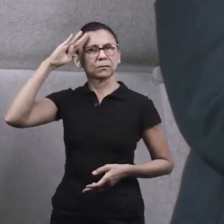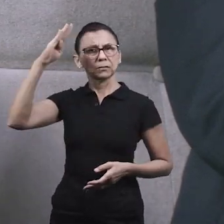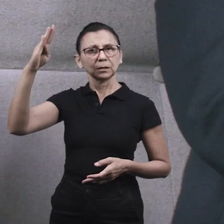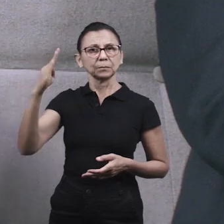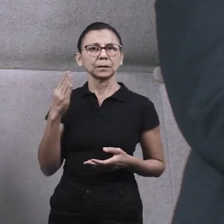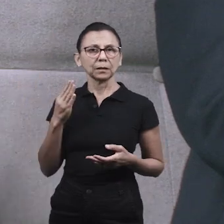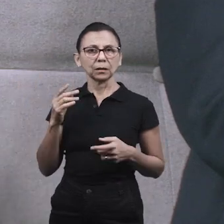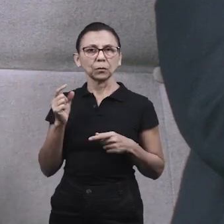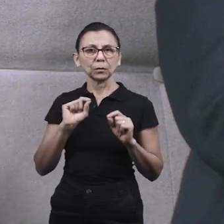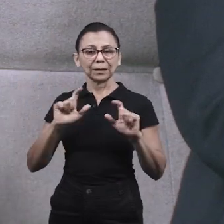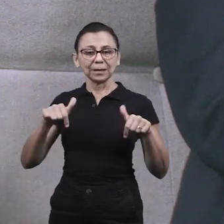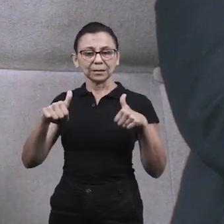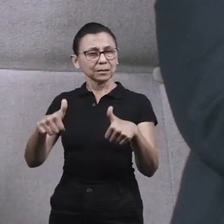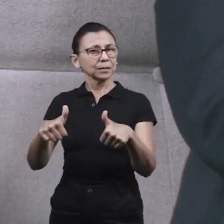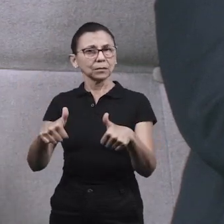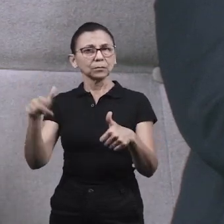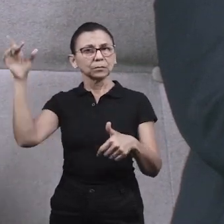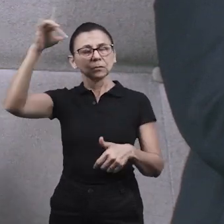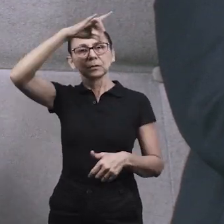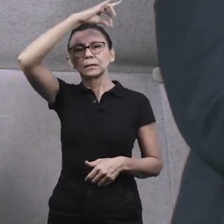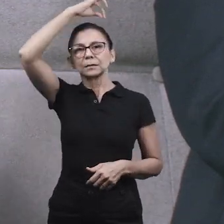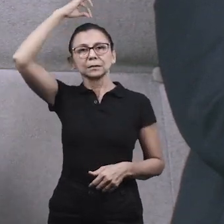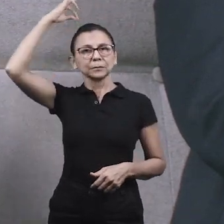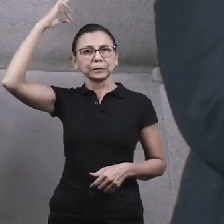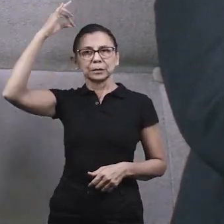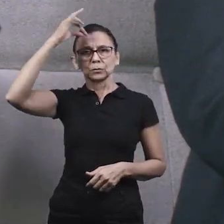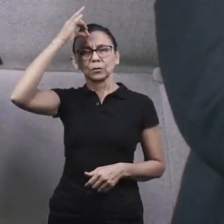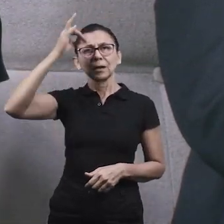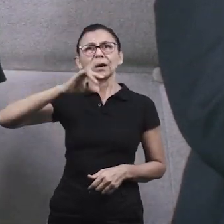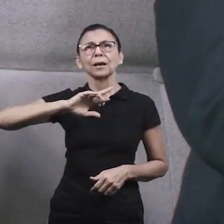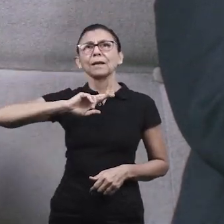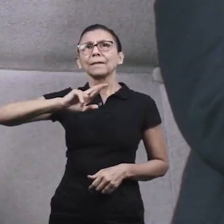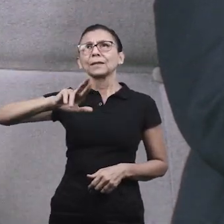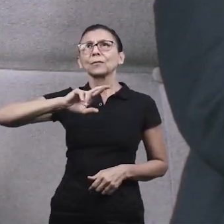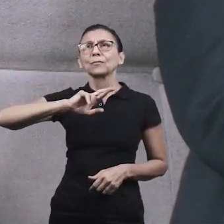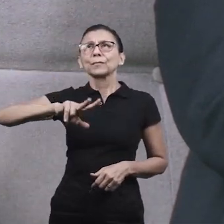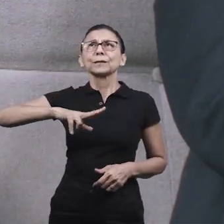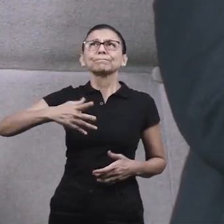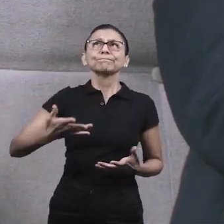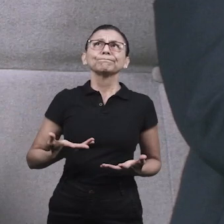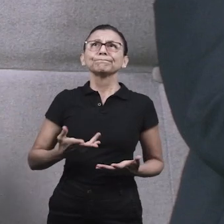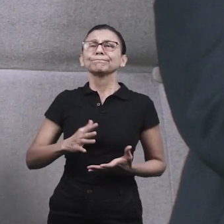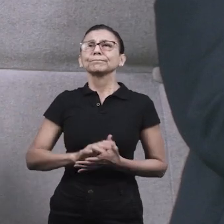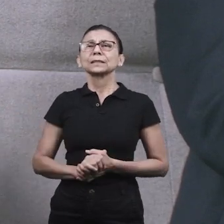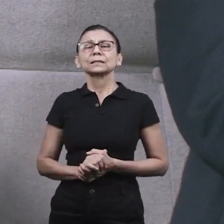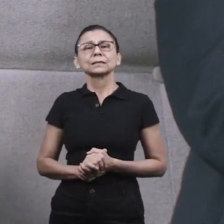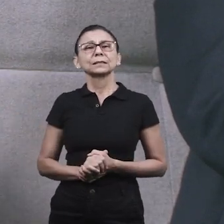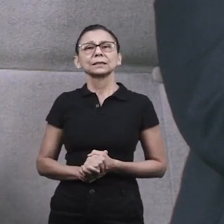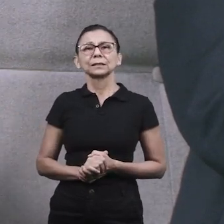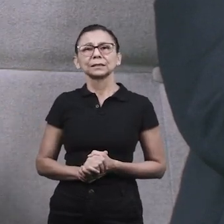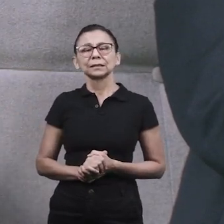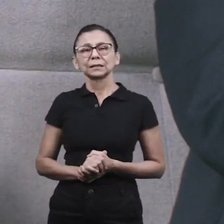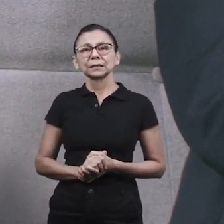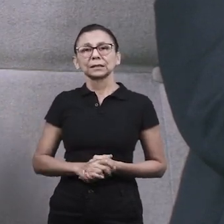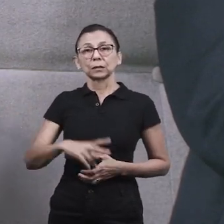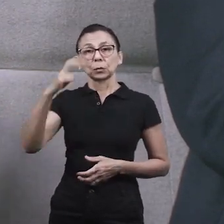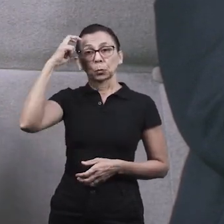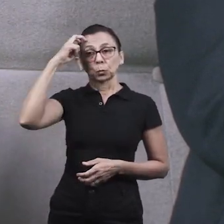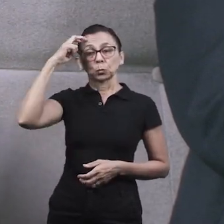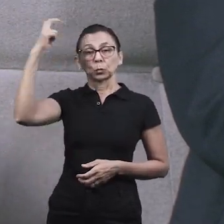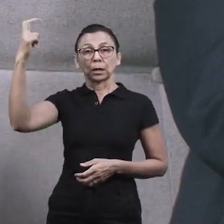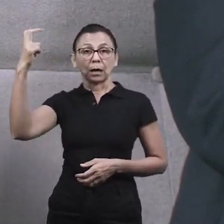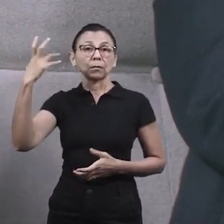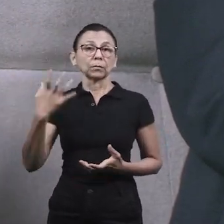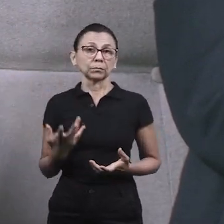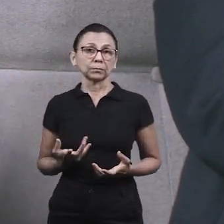l'opération du Saint-Esprit. Donc, ce n'est pas une question culturelle. Le salut, par la grâce, c'est